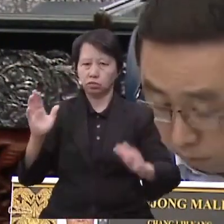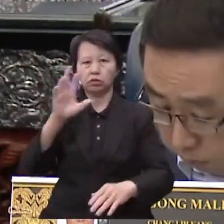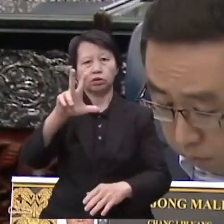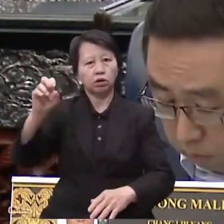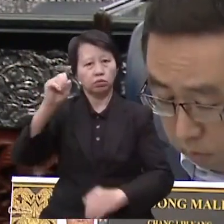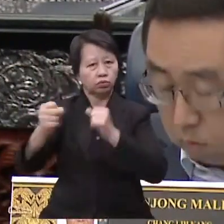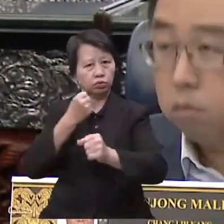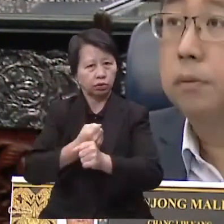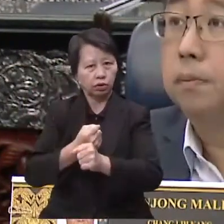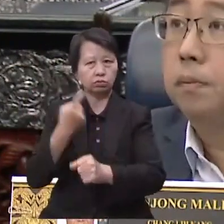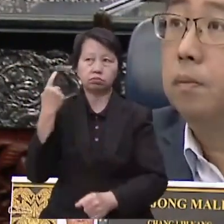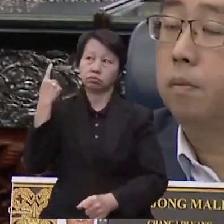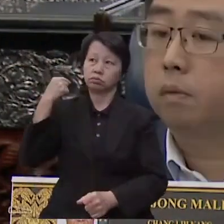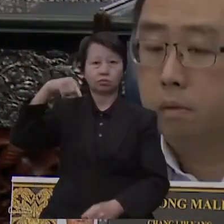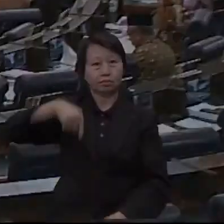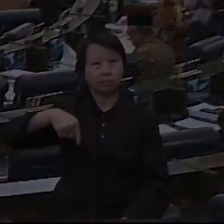30 tahun kebelakangan ini